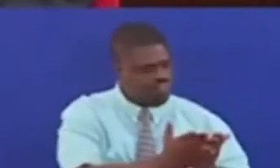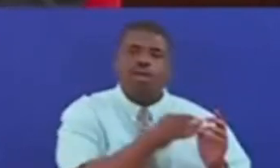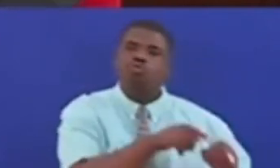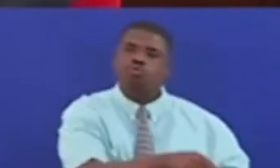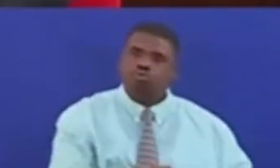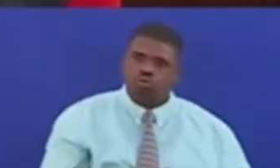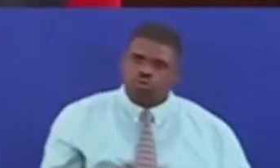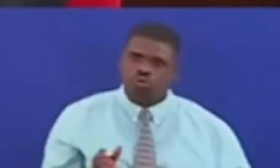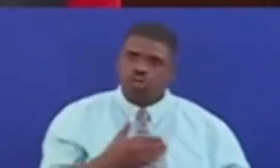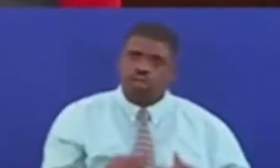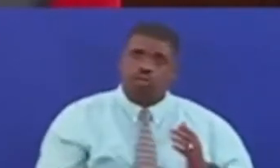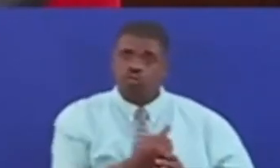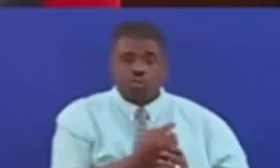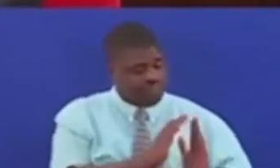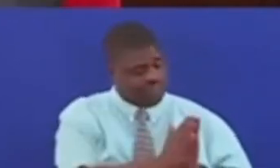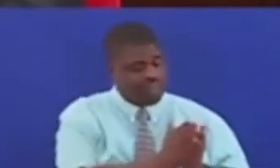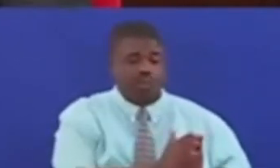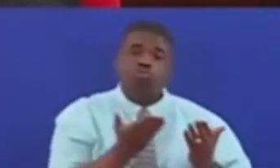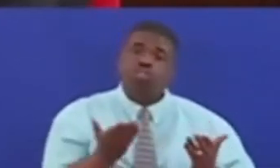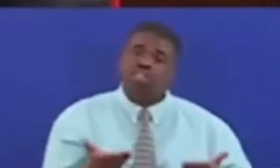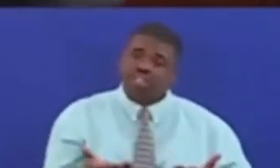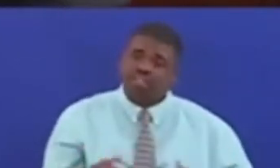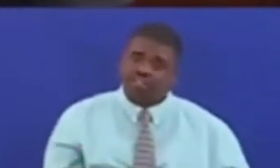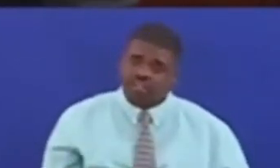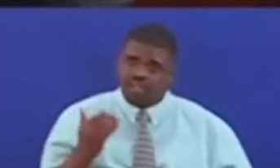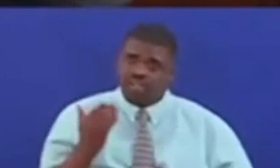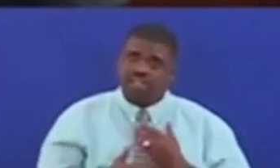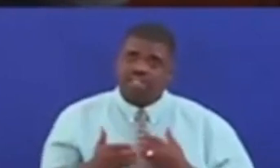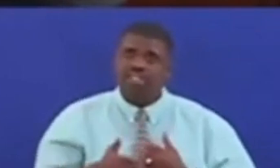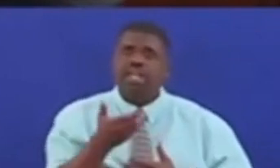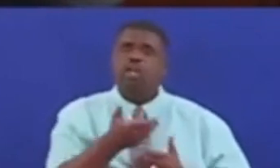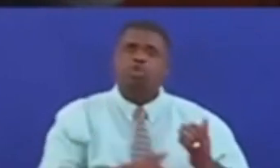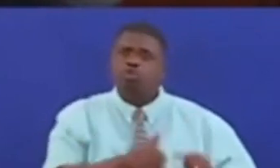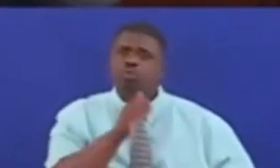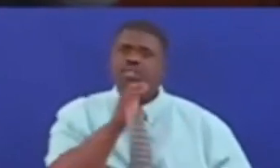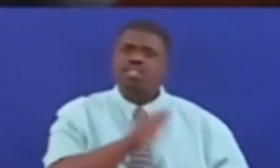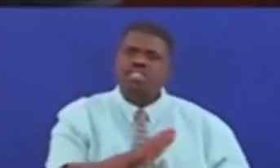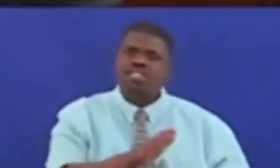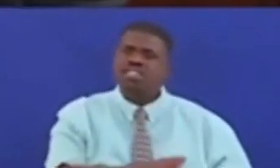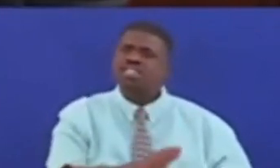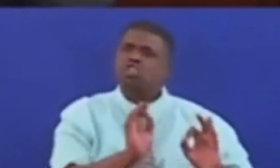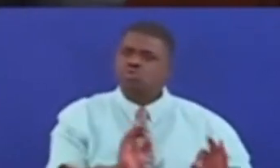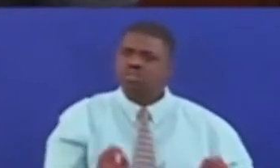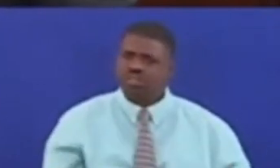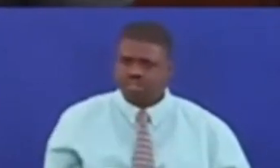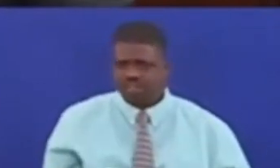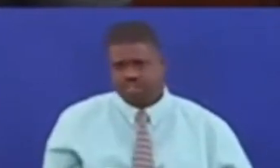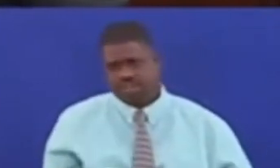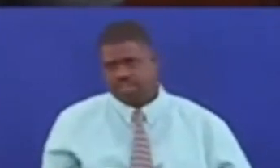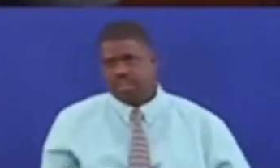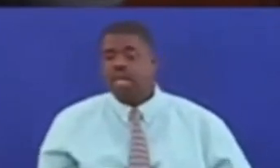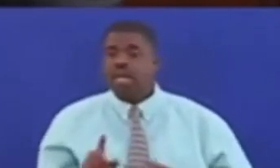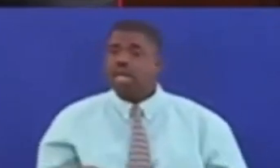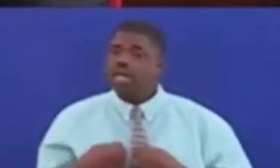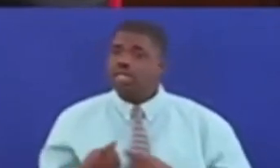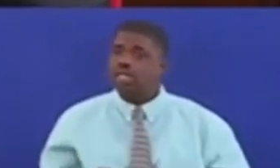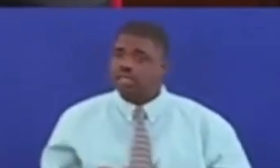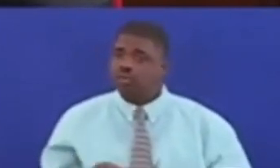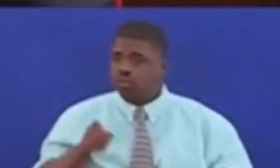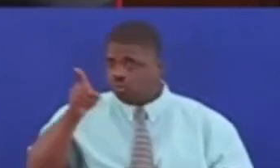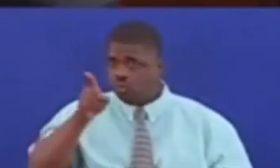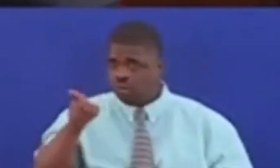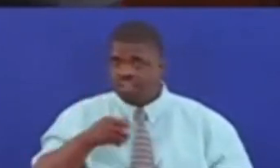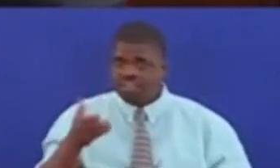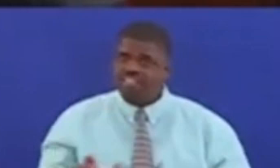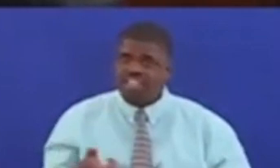Tunataka tutoke kwenye vitabu sasa. Inchi na documents nyingi nzuri sana, lakini tukienda kule kwenye